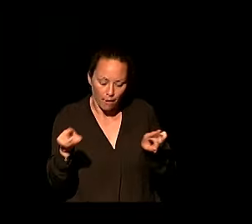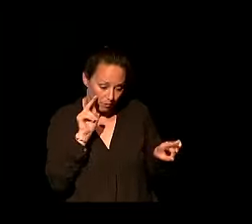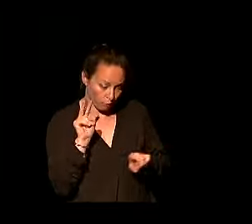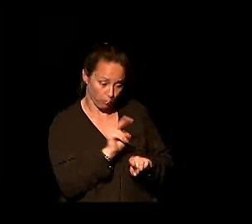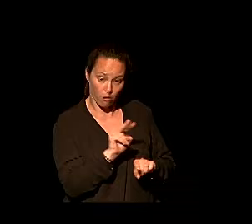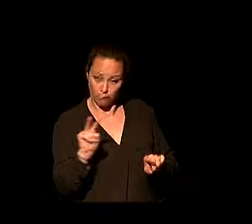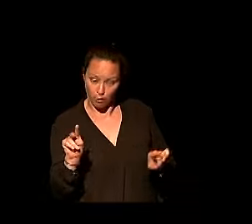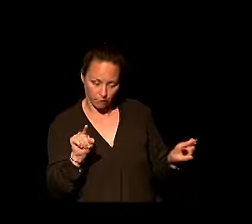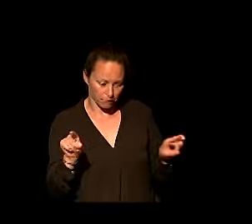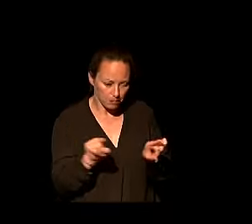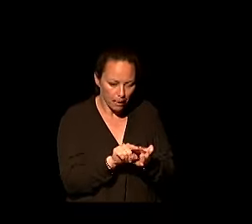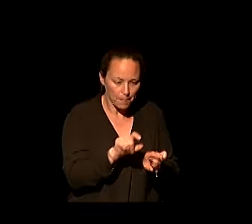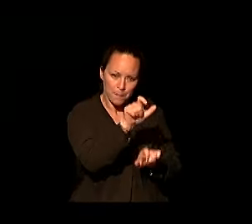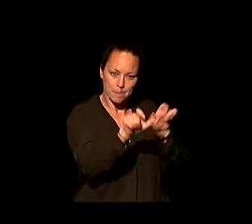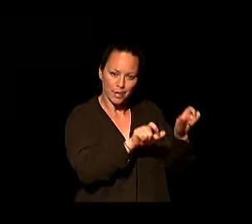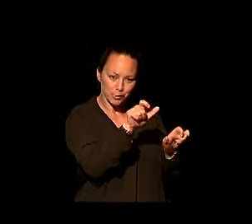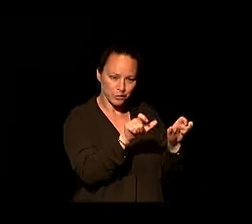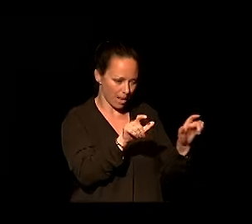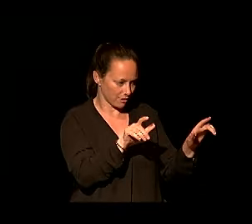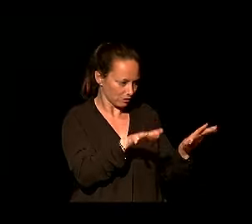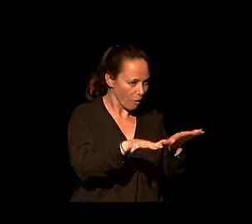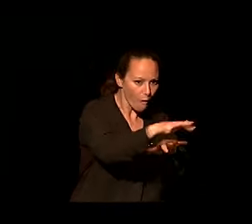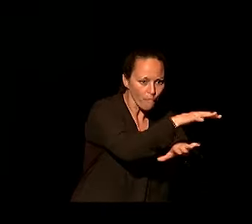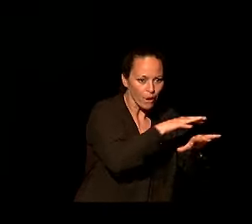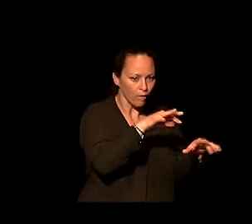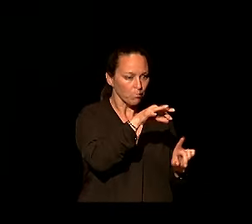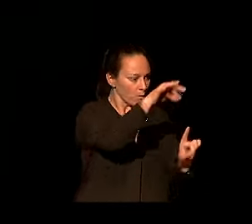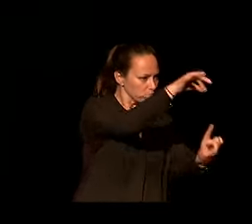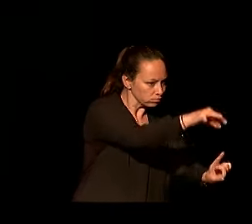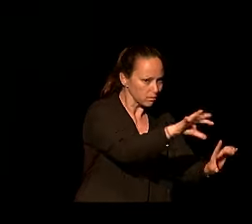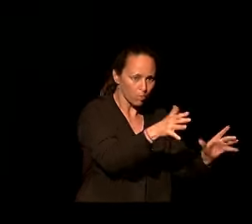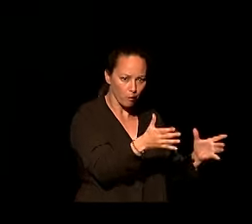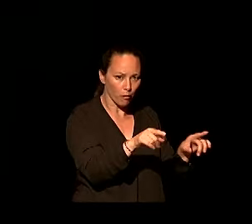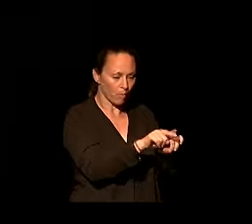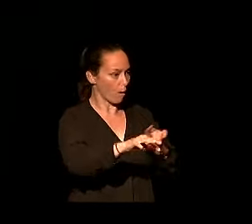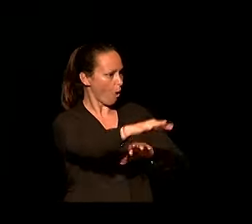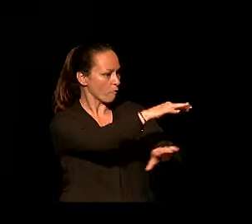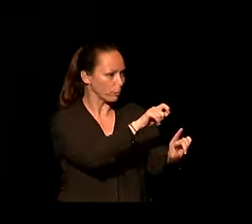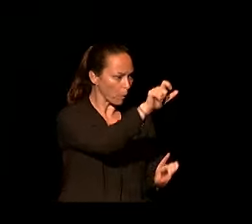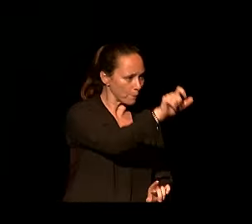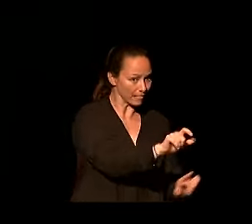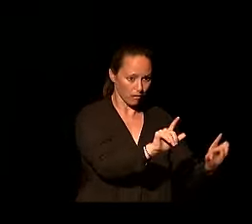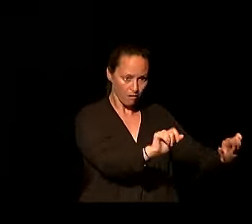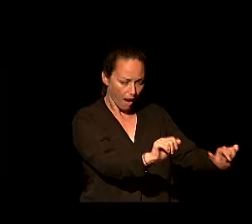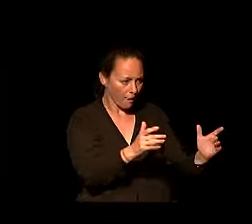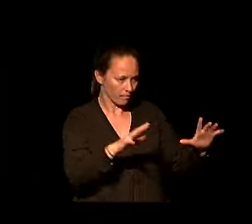voir les personnages dans leur environnement, c'est-à-dire comme dans un milieu, de capter l'ensemble dans un